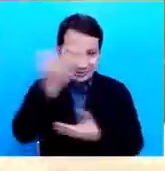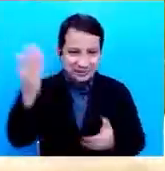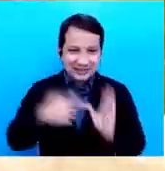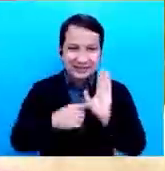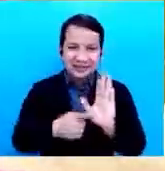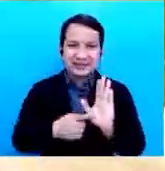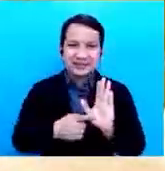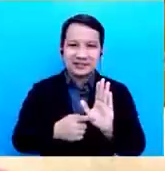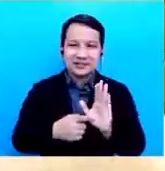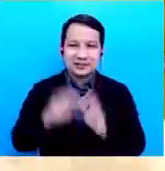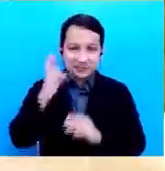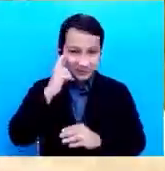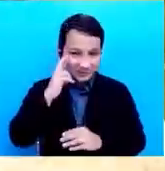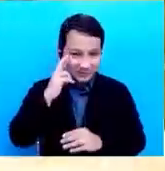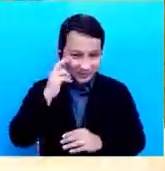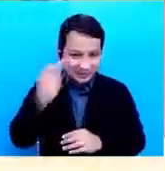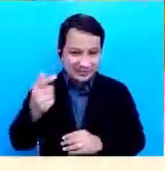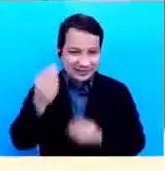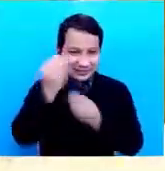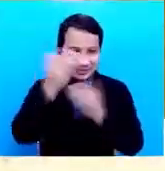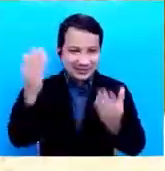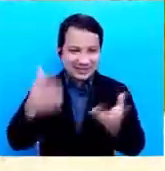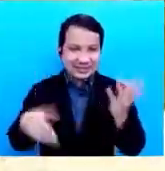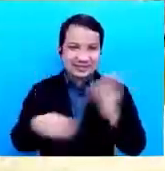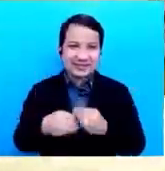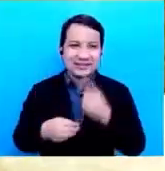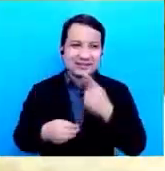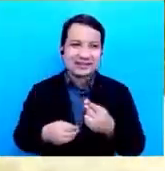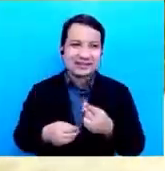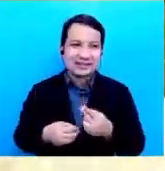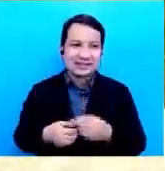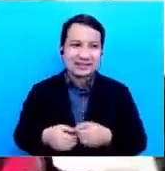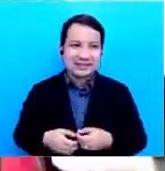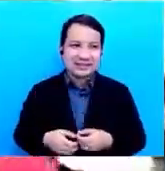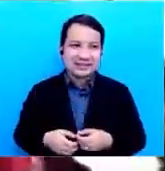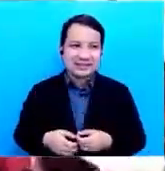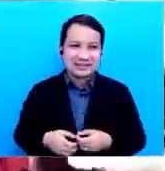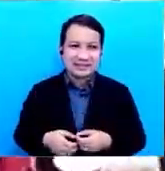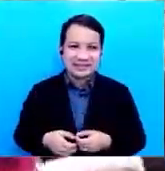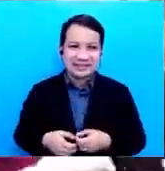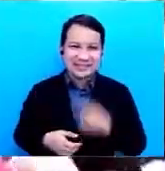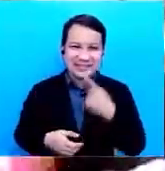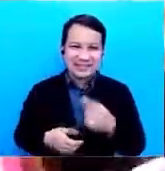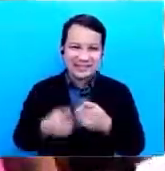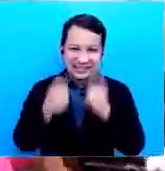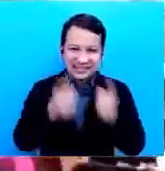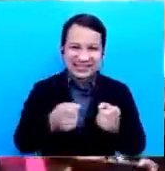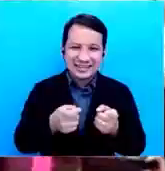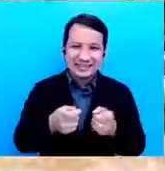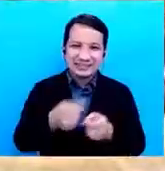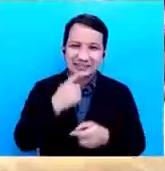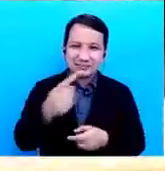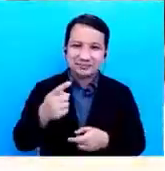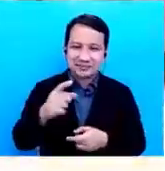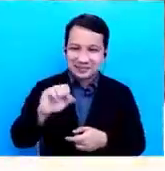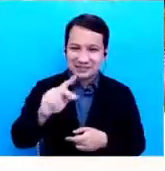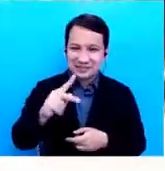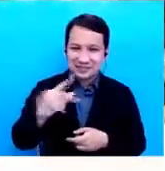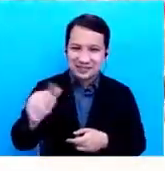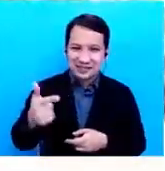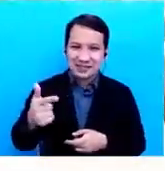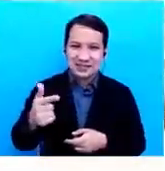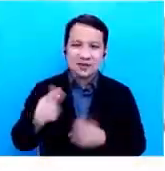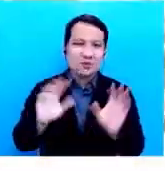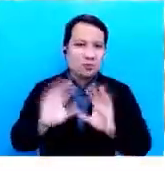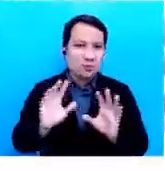Rowen Aguanzon na ikinampanya rin ang Lenny Kiko tandem sa kanyang mga kapwa negrense. Mensahe ni Robredo sa mga taga-Sagay, huwag magpapabola